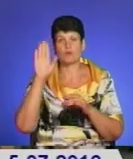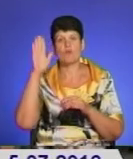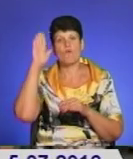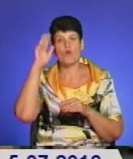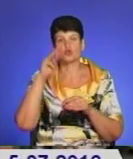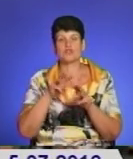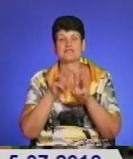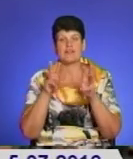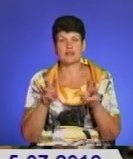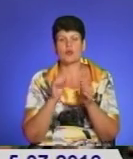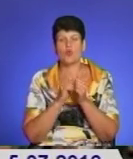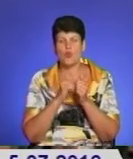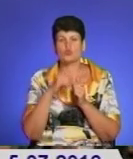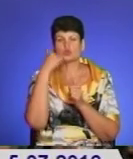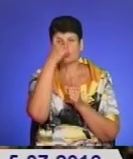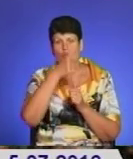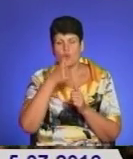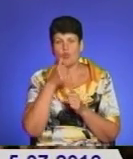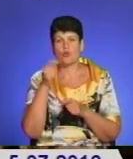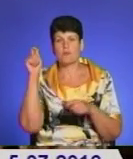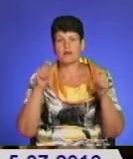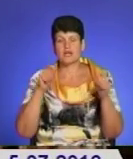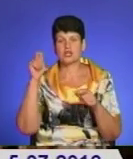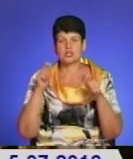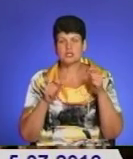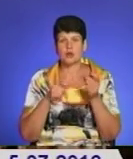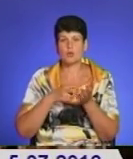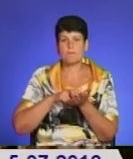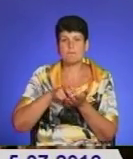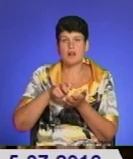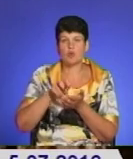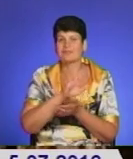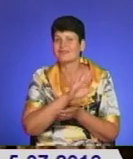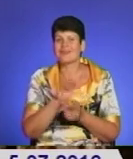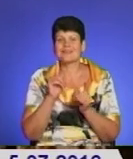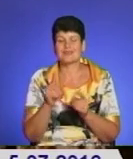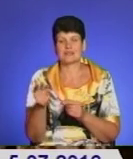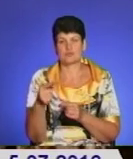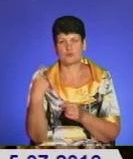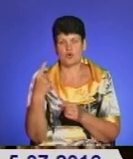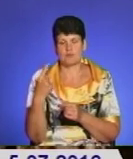водосвяття. Щороку на прощу до Краснопущі прибувають паломники не тільки з Тернопільщини, а й з інших областей України.